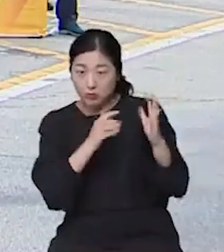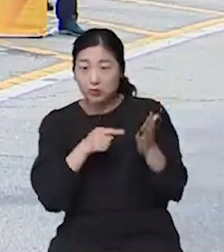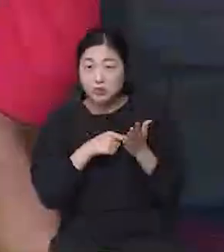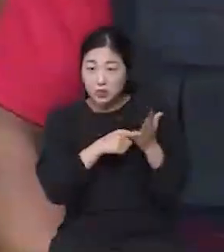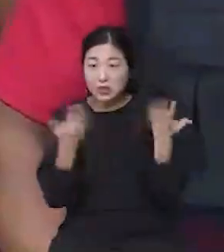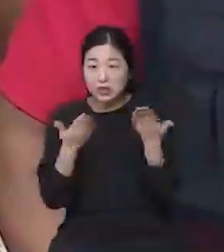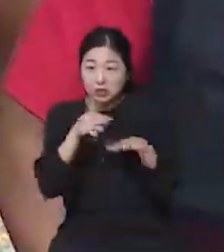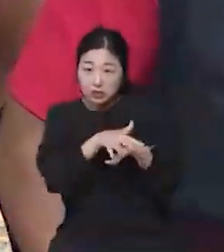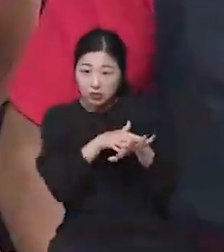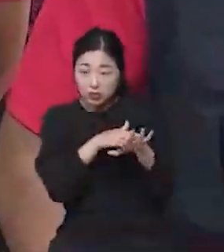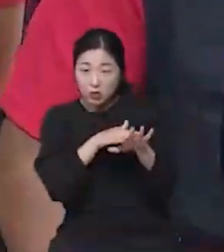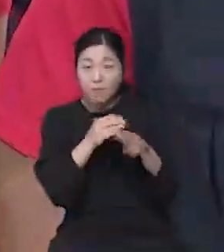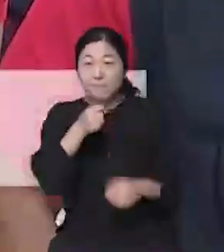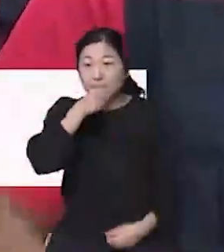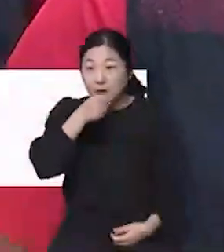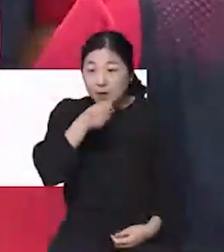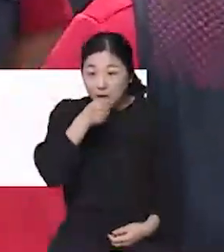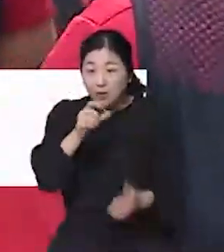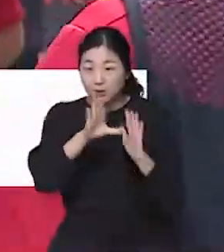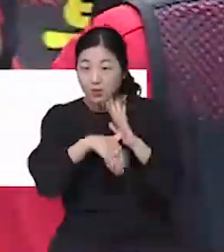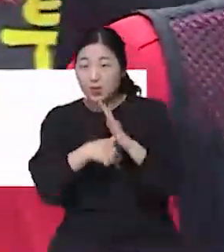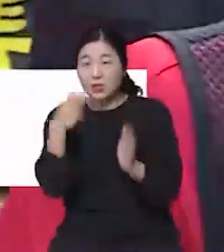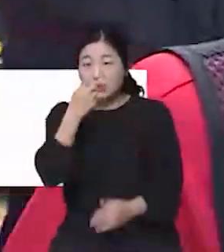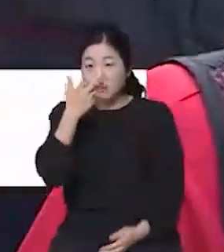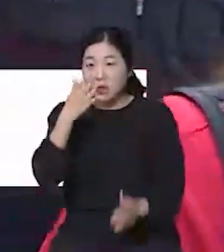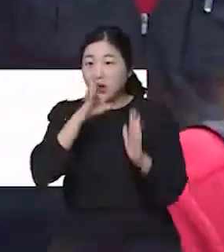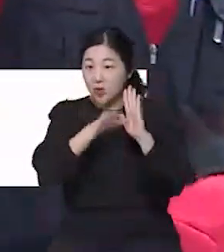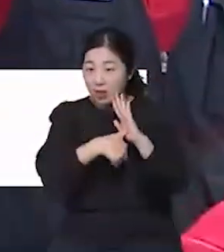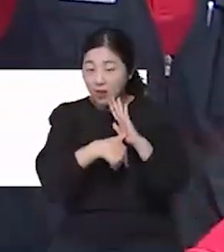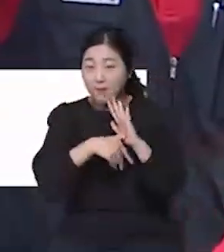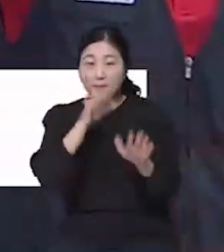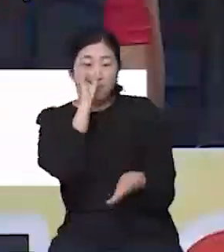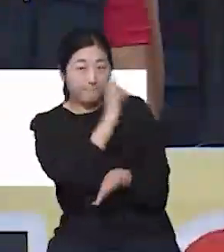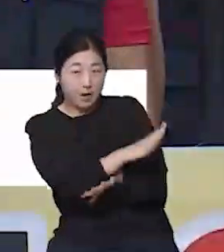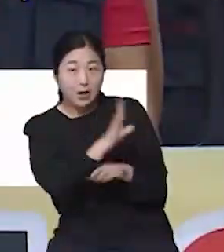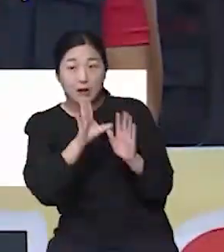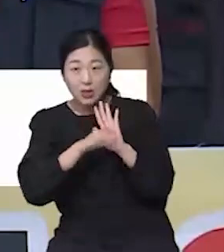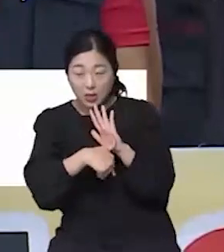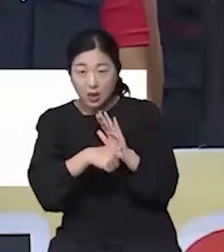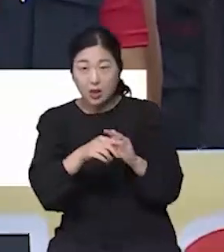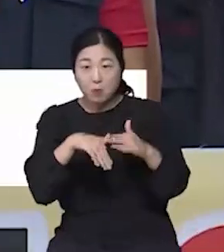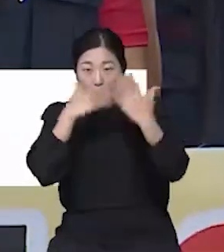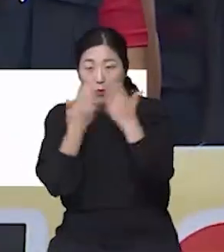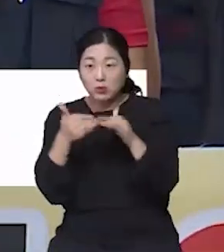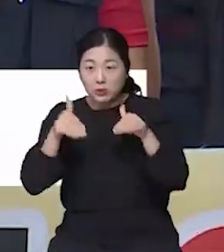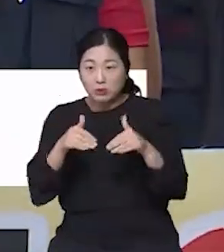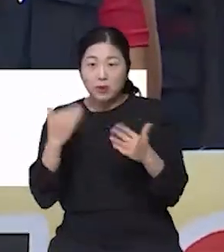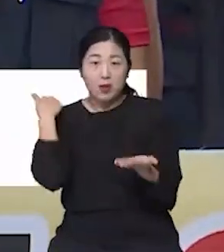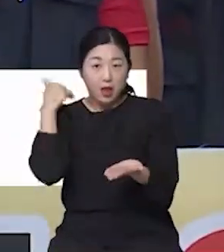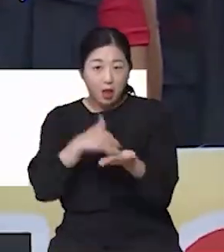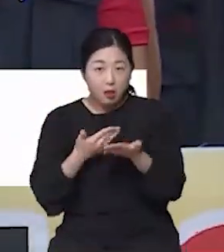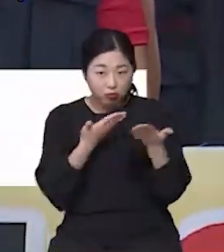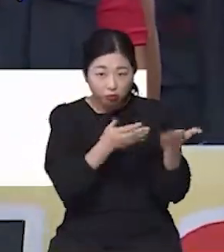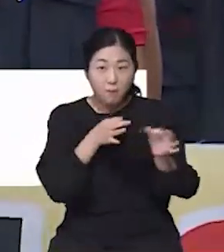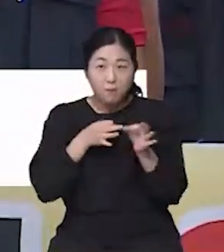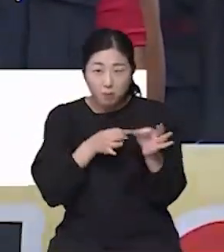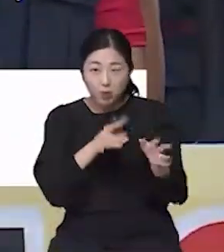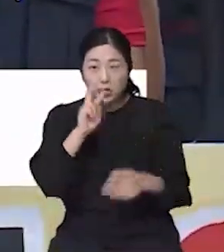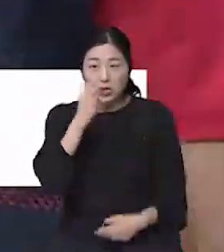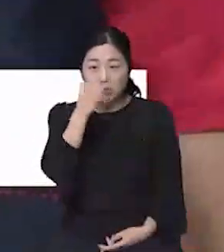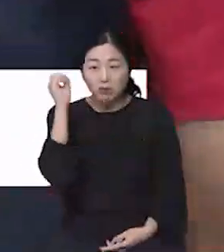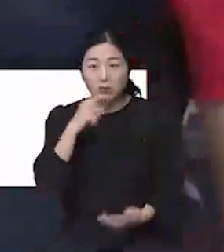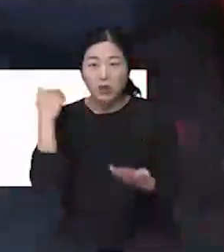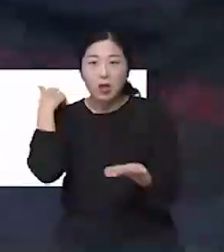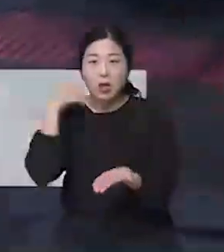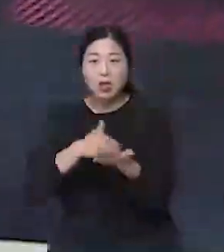금호타이어 노조는 기자회견을 열어 지난 2018년 더블스타 매각 시 전 직원들이 반납했던 상여금 200% 환원